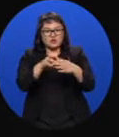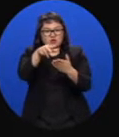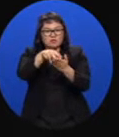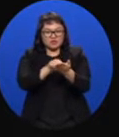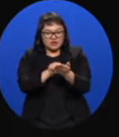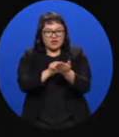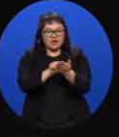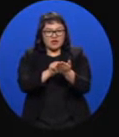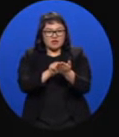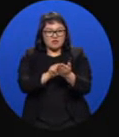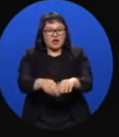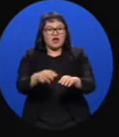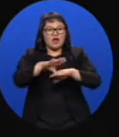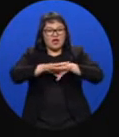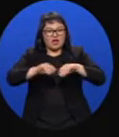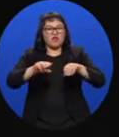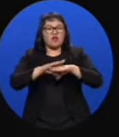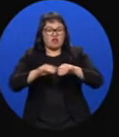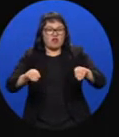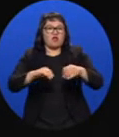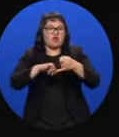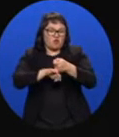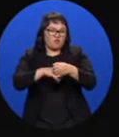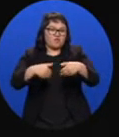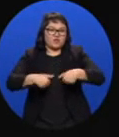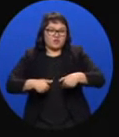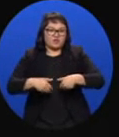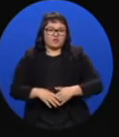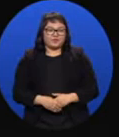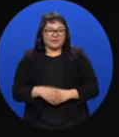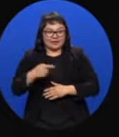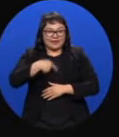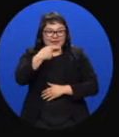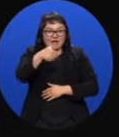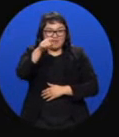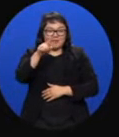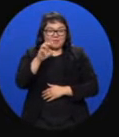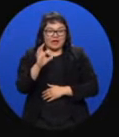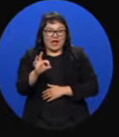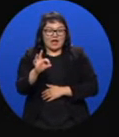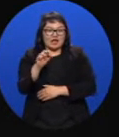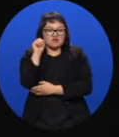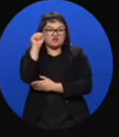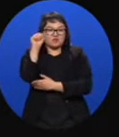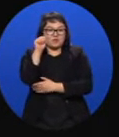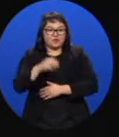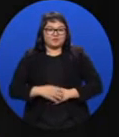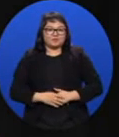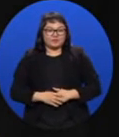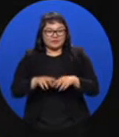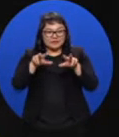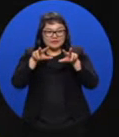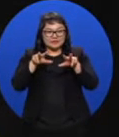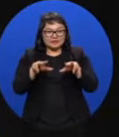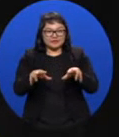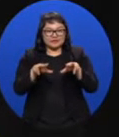의혹 제기를 해결해 나가야 된다고 생각합니다. 네, 다음 강지용 후보 순서입니다. 지금